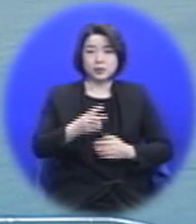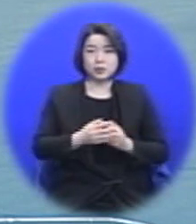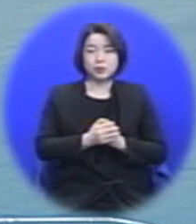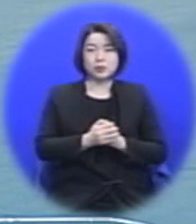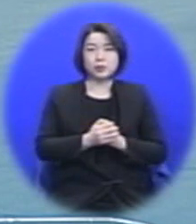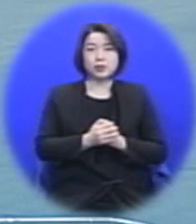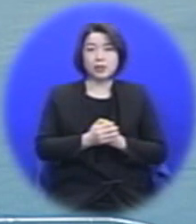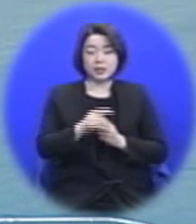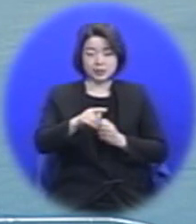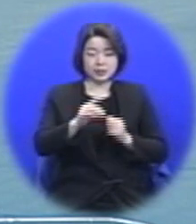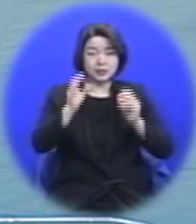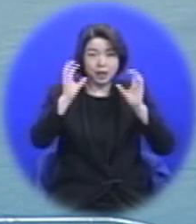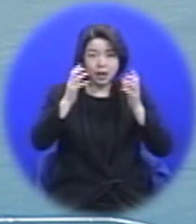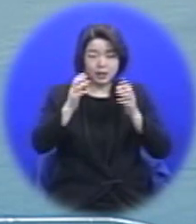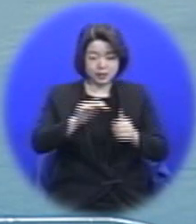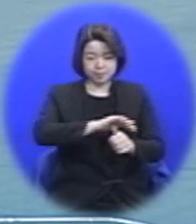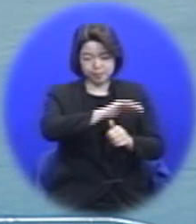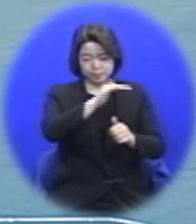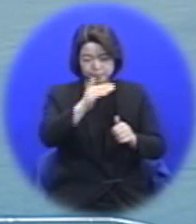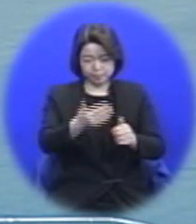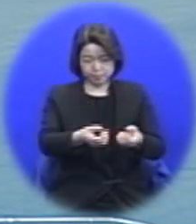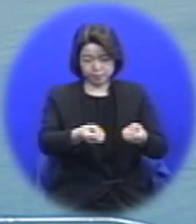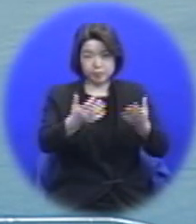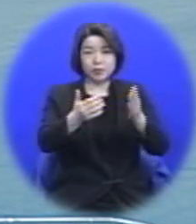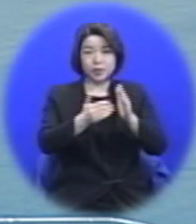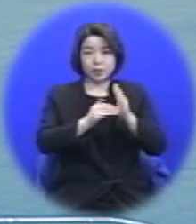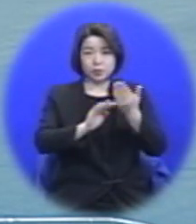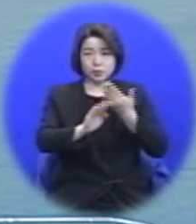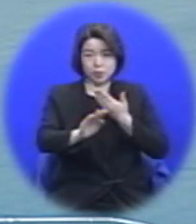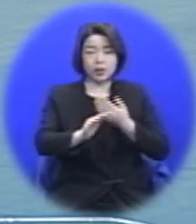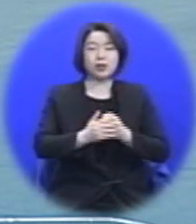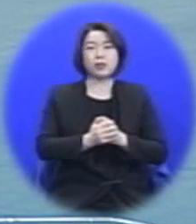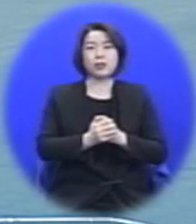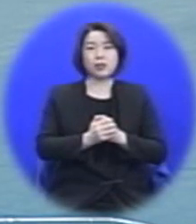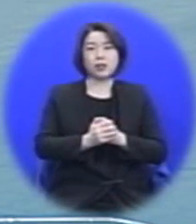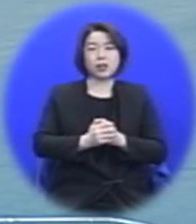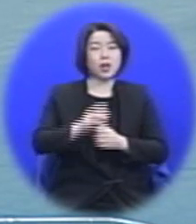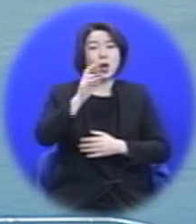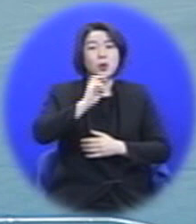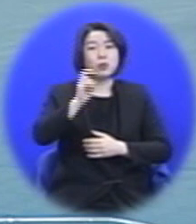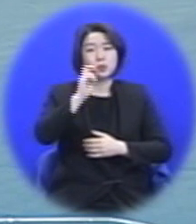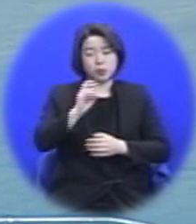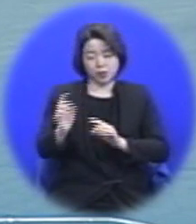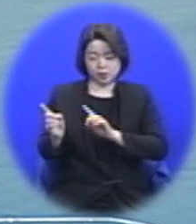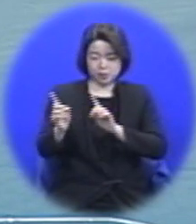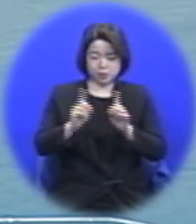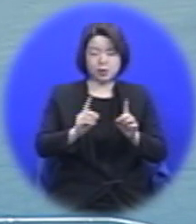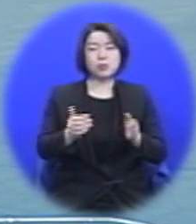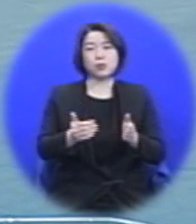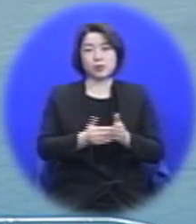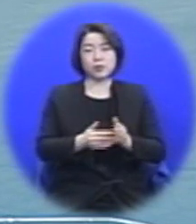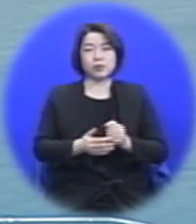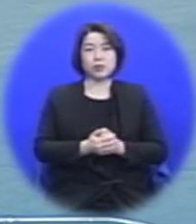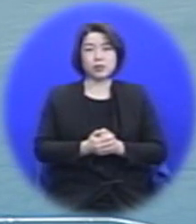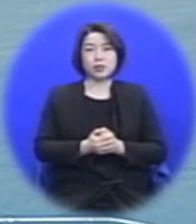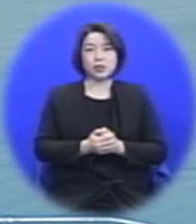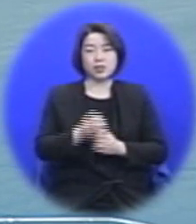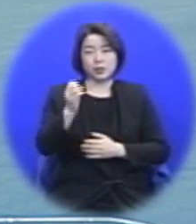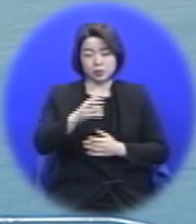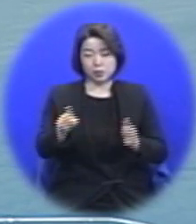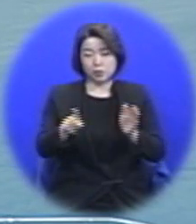그 아이 장례를 치르면서 노래를 회복했습니다. 그리고